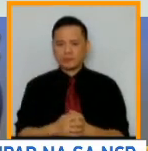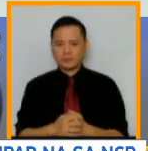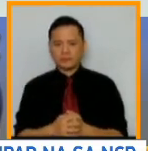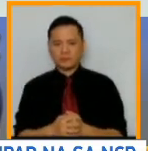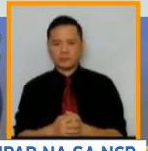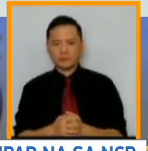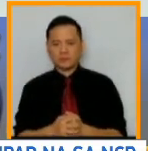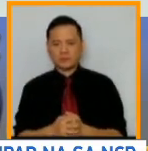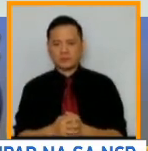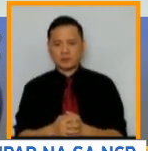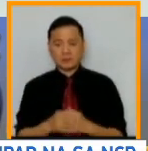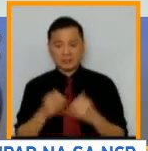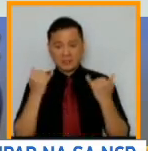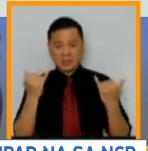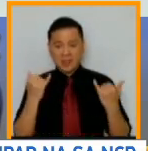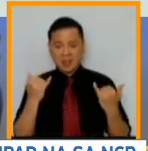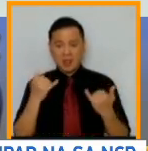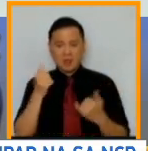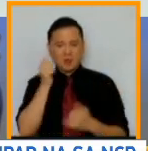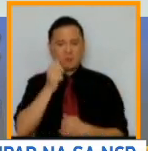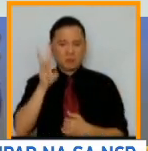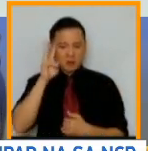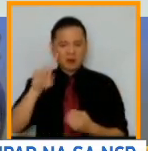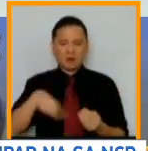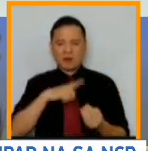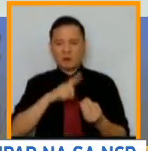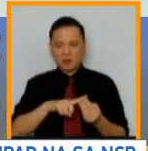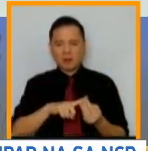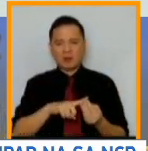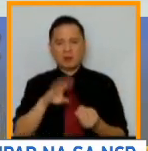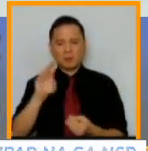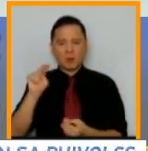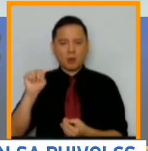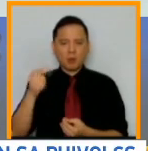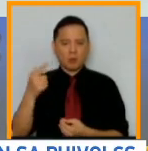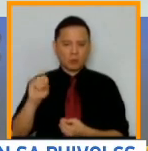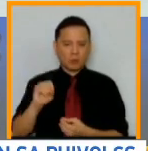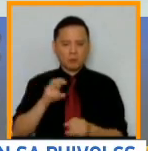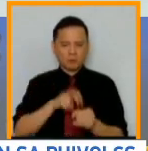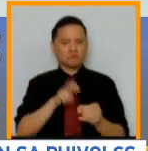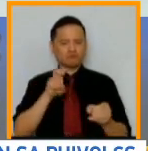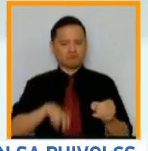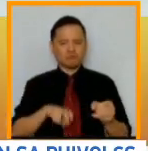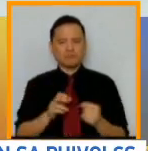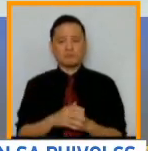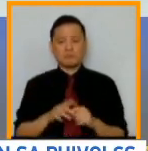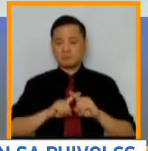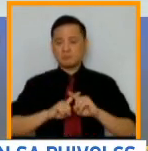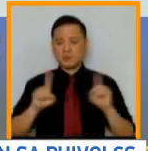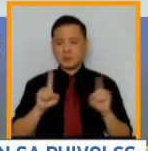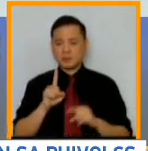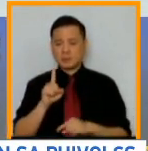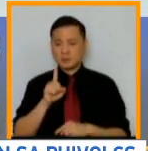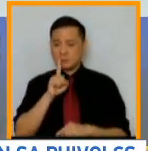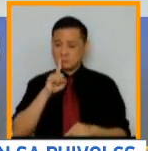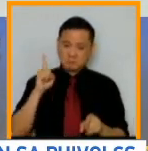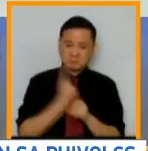si, balita na nag-withdraw si Bongo. Pero wala pa na ako na-confirm. Kung ma-confirm man